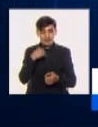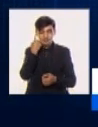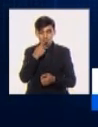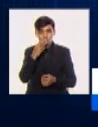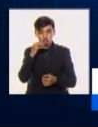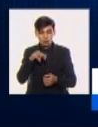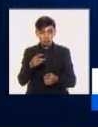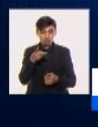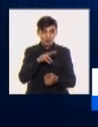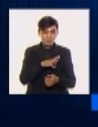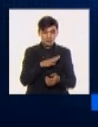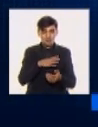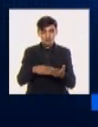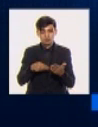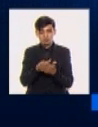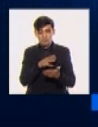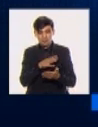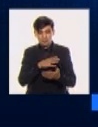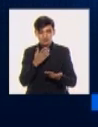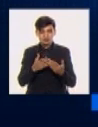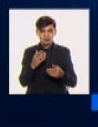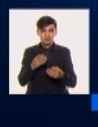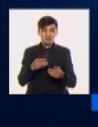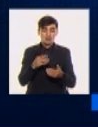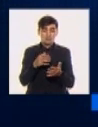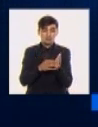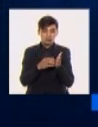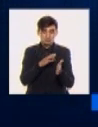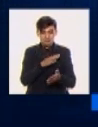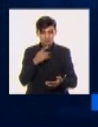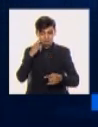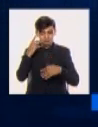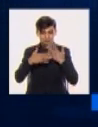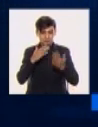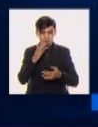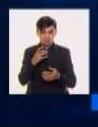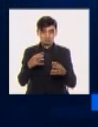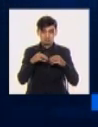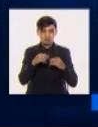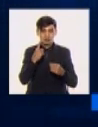по двум, где-то может переплата, где-то недоимка, и возникать путаница –